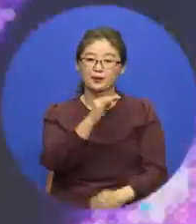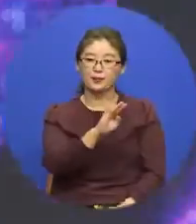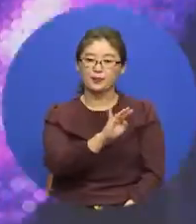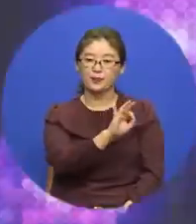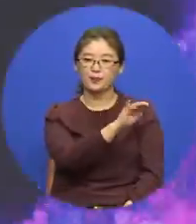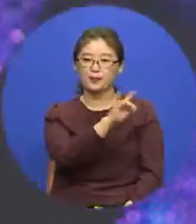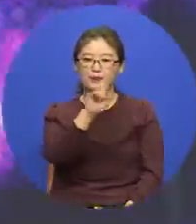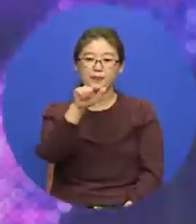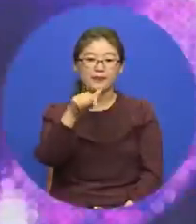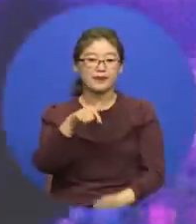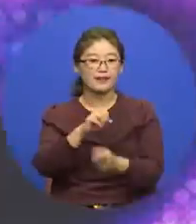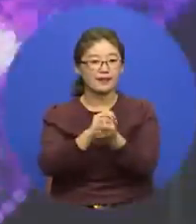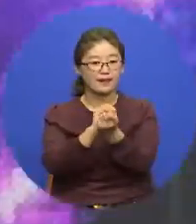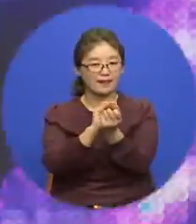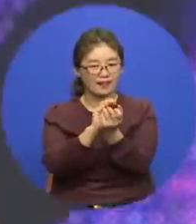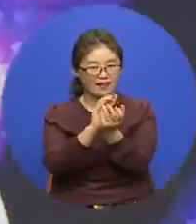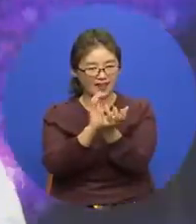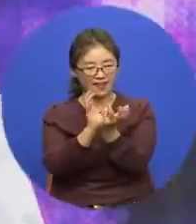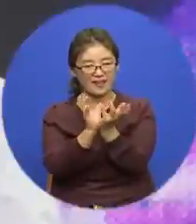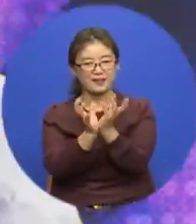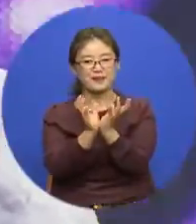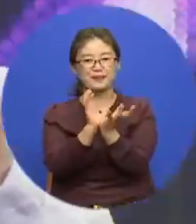동백꽃이 다시 또 피는